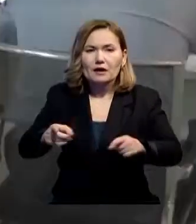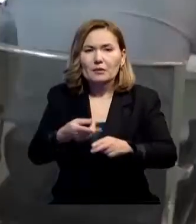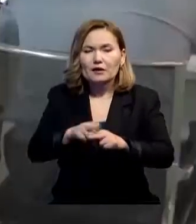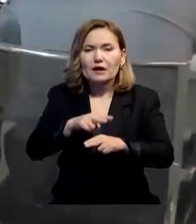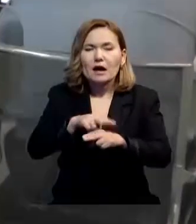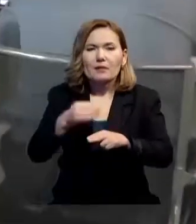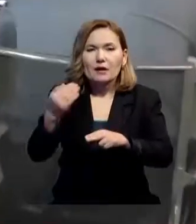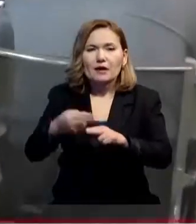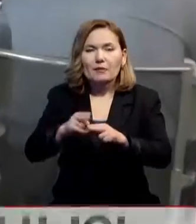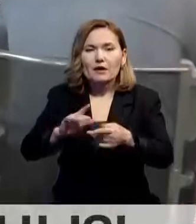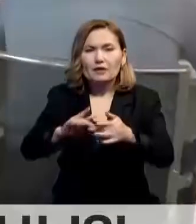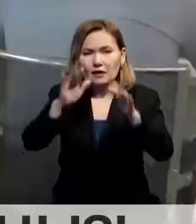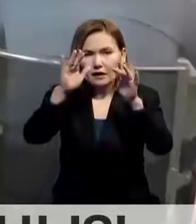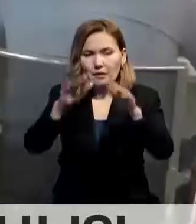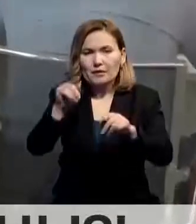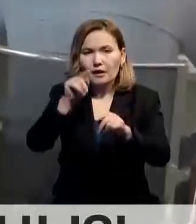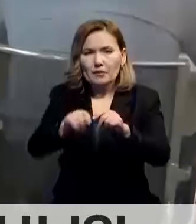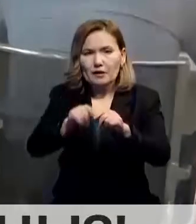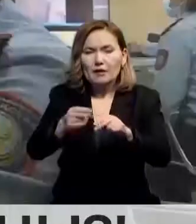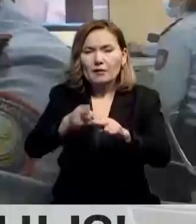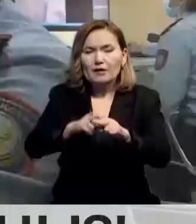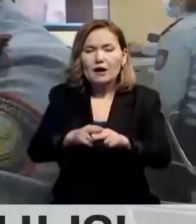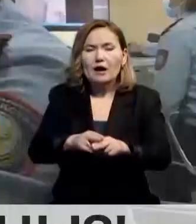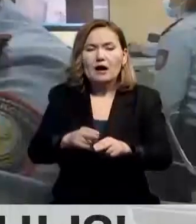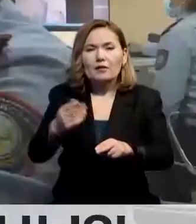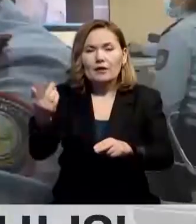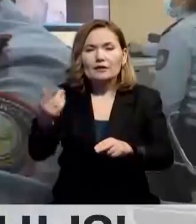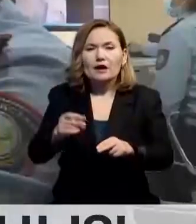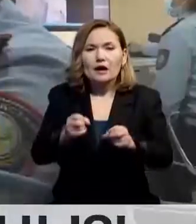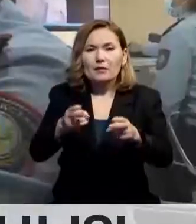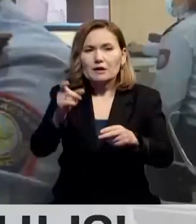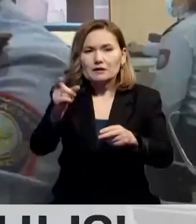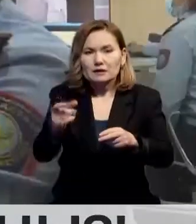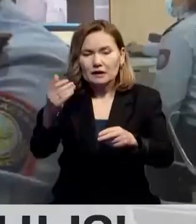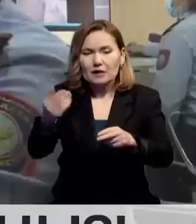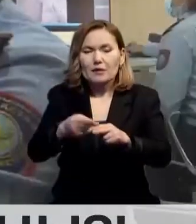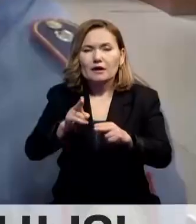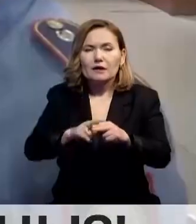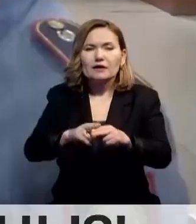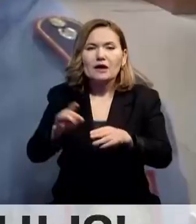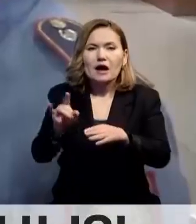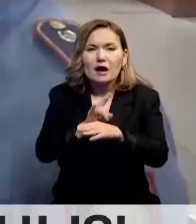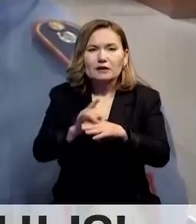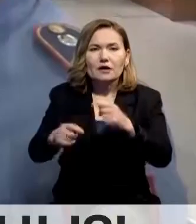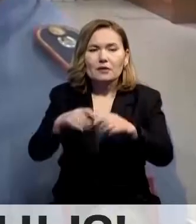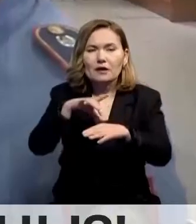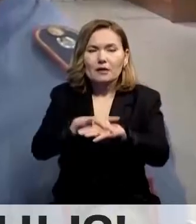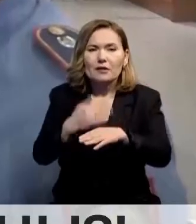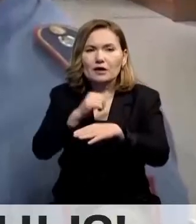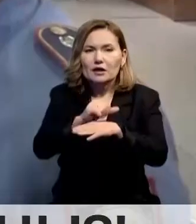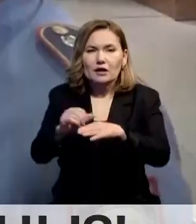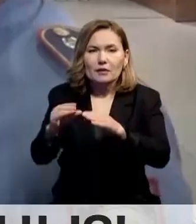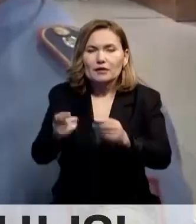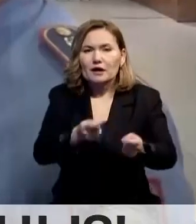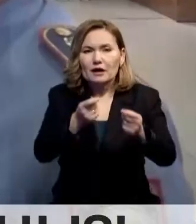сақшылары әлеуметтік желілерде мониторинг жүргізу барысында күдікті жарнаманы байқаған. Онда Армениядан әкелінген автомобильдерді есептен шығару